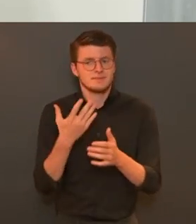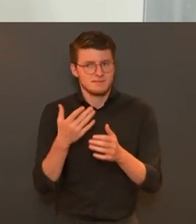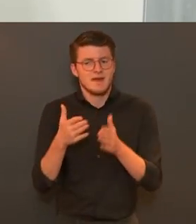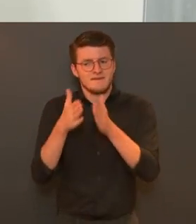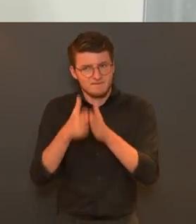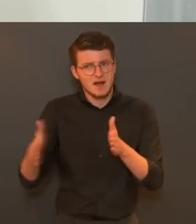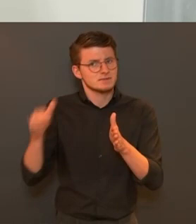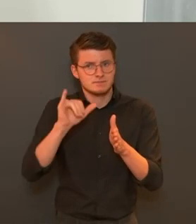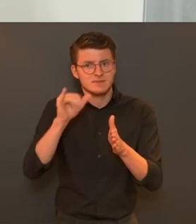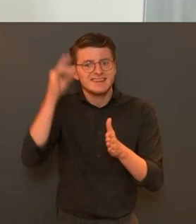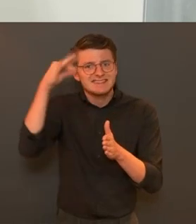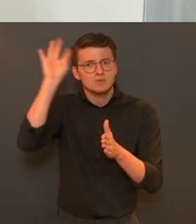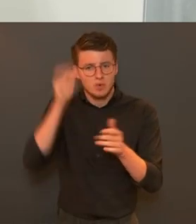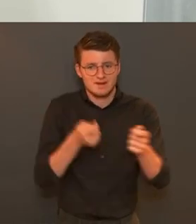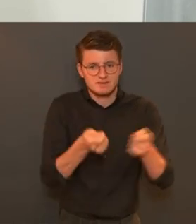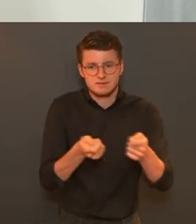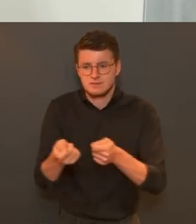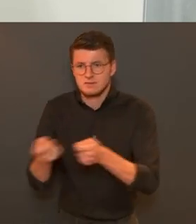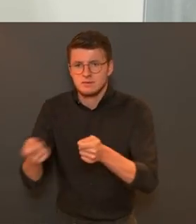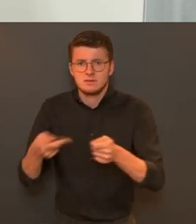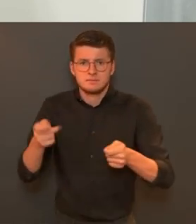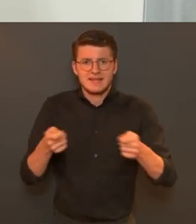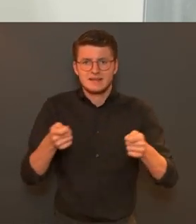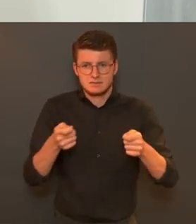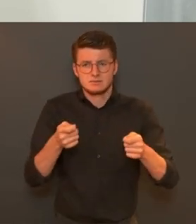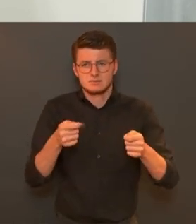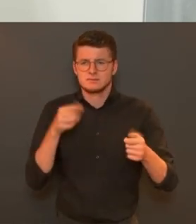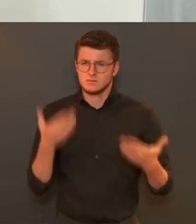appeler gestion du risque. Et la question qui se pose maintenant est simple.